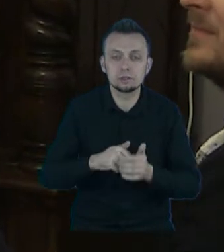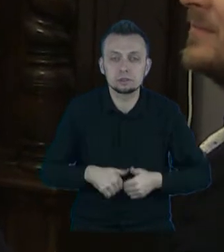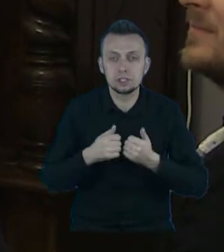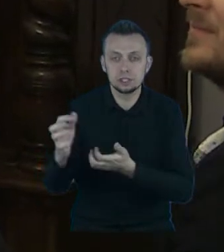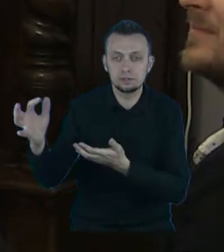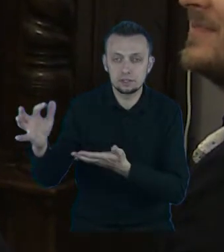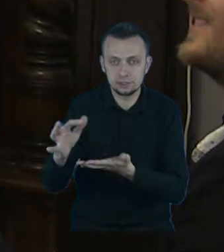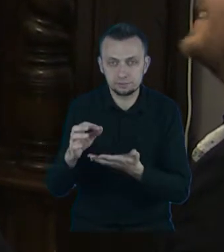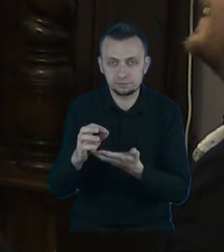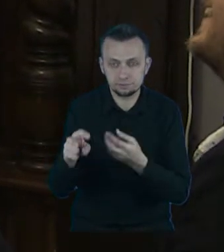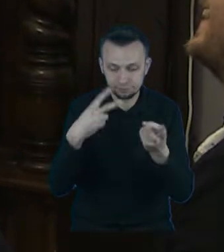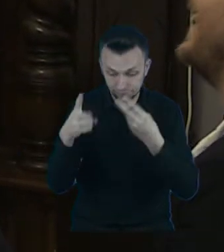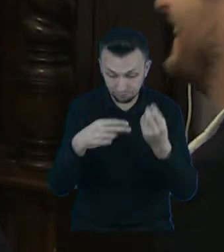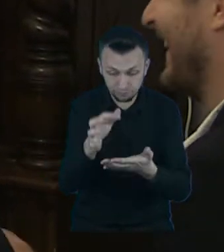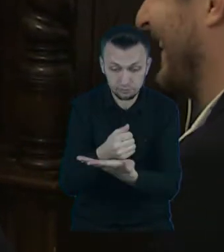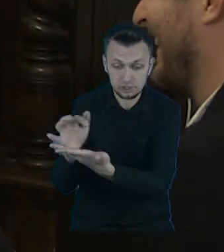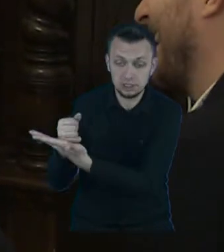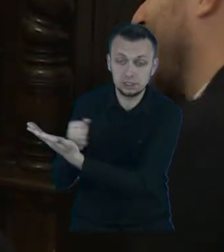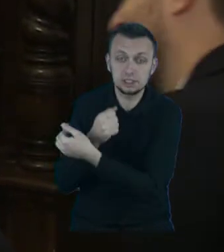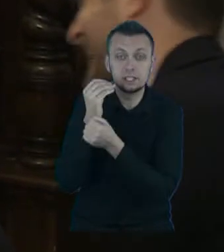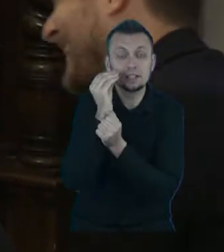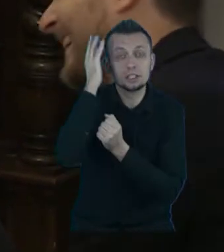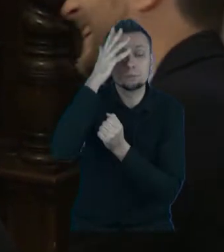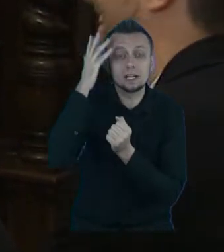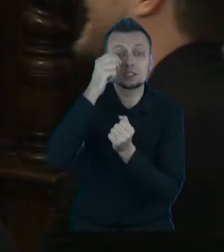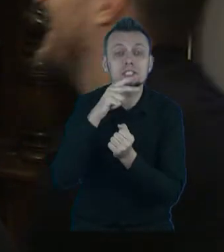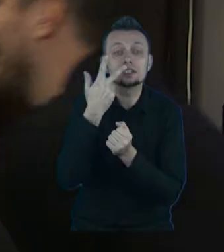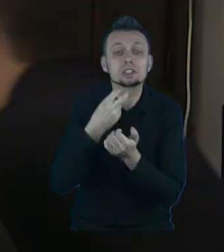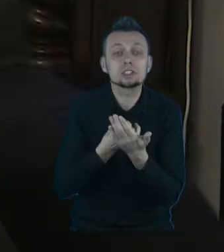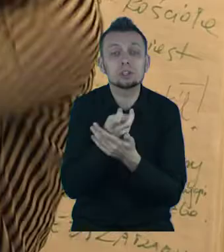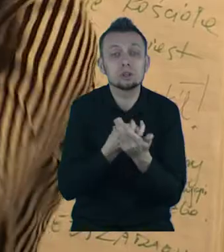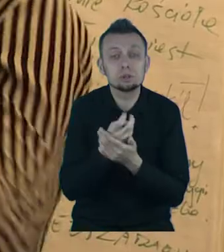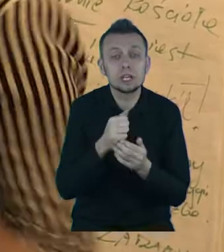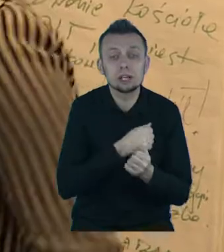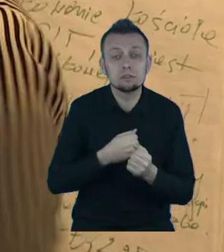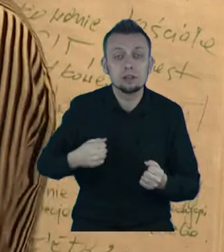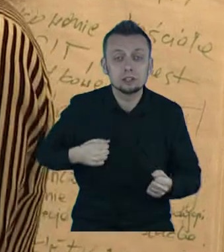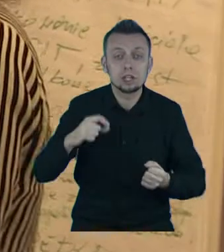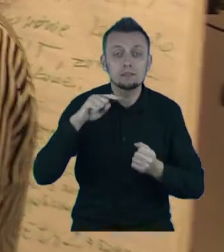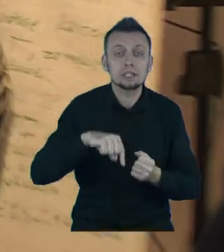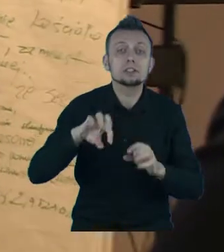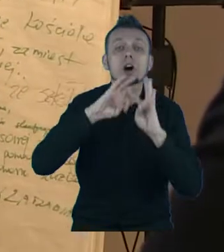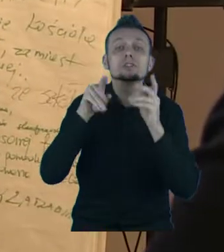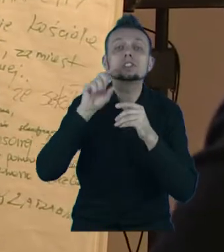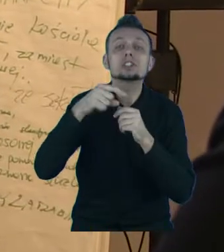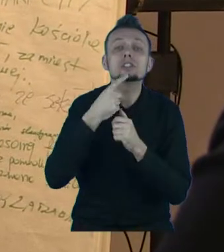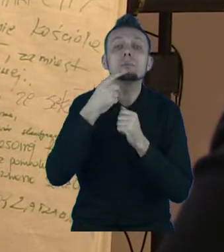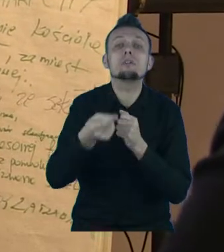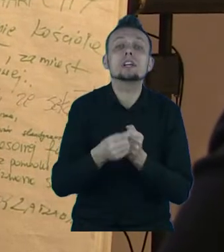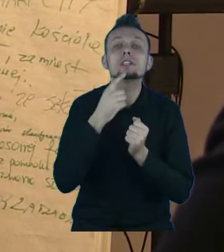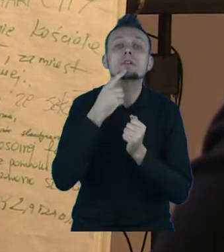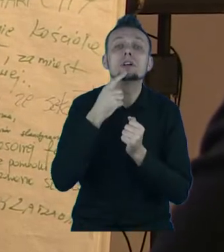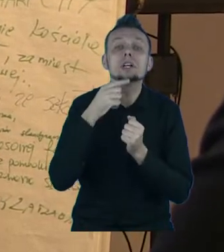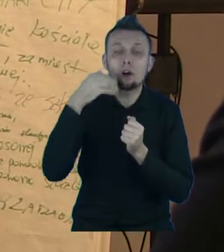te postulaty programowe i 3 lutego w Warszawie na hali Torwaru te postulaty będą ogłaszane. W Kutnie udało nam